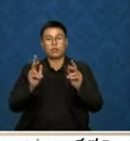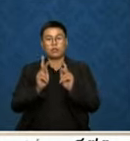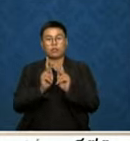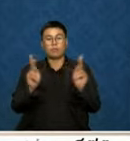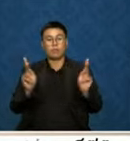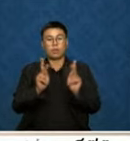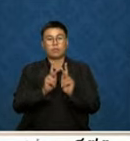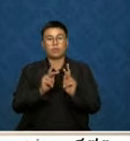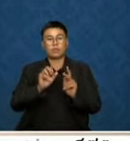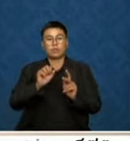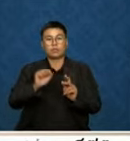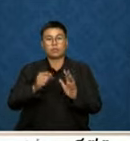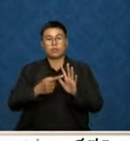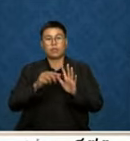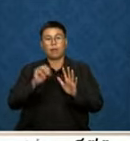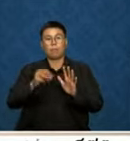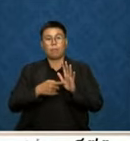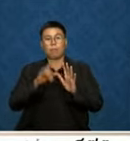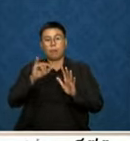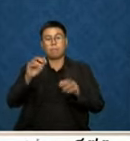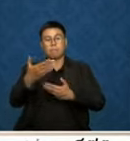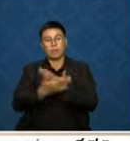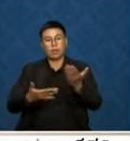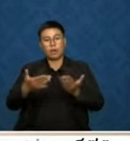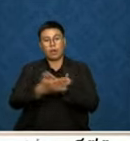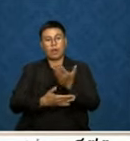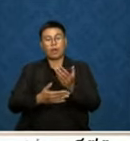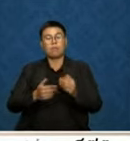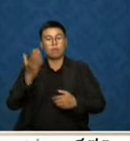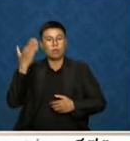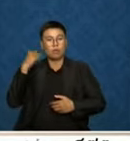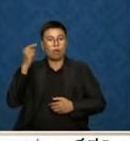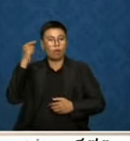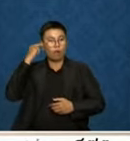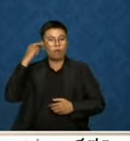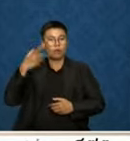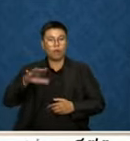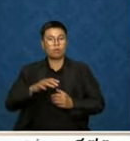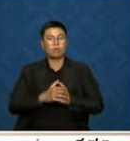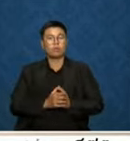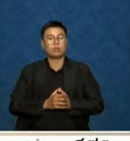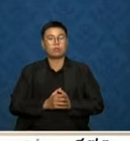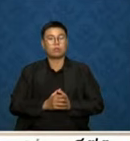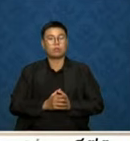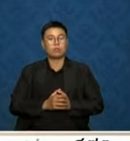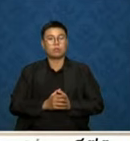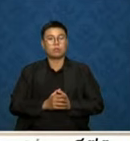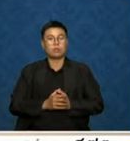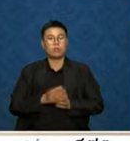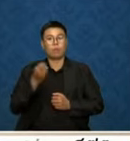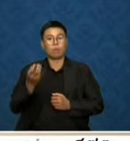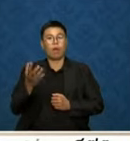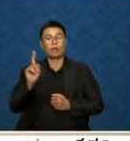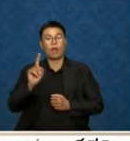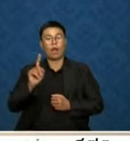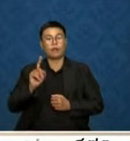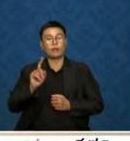การสามัญพิจารณาซึ่งเท่าที่ได้ฟังเนี่ยก็ข้างมากนะครับเ